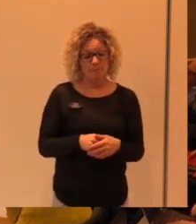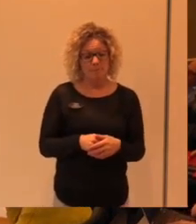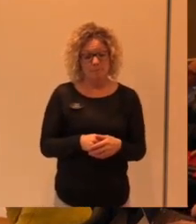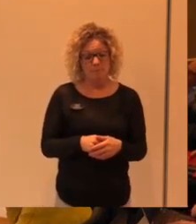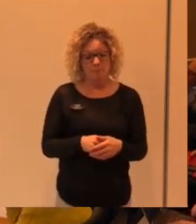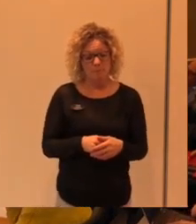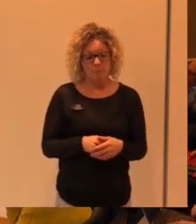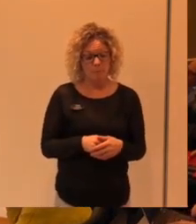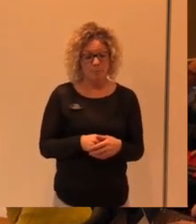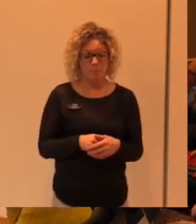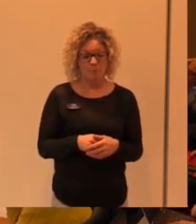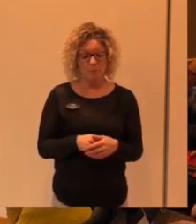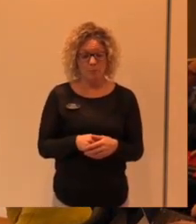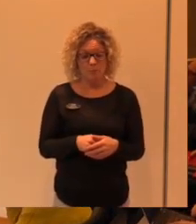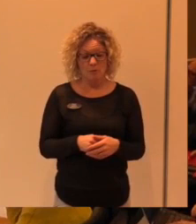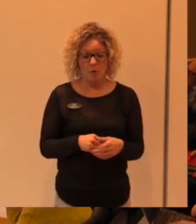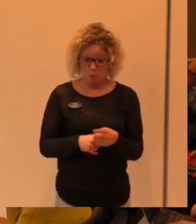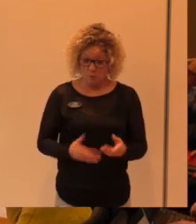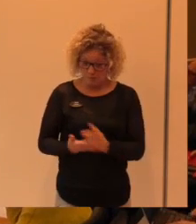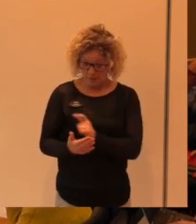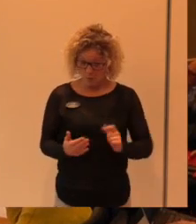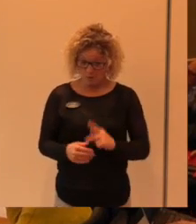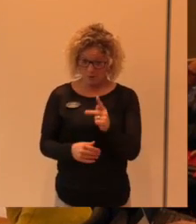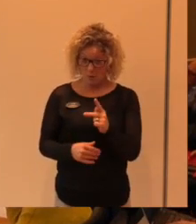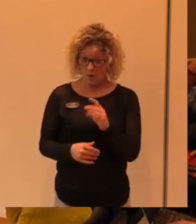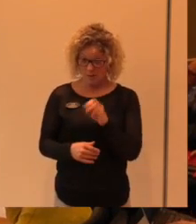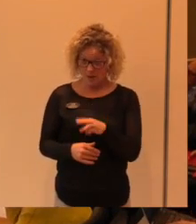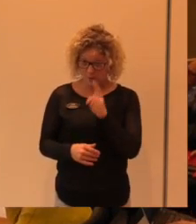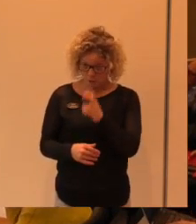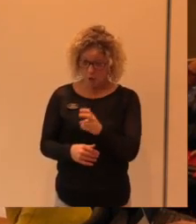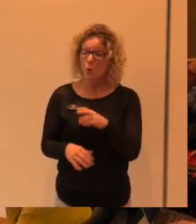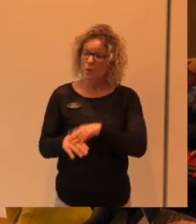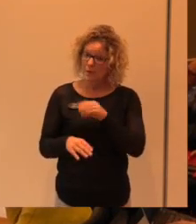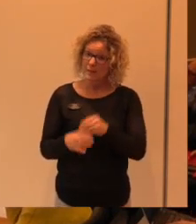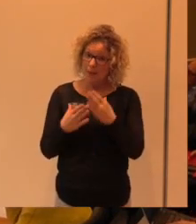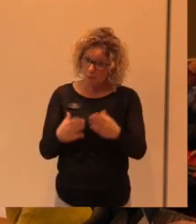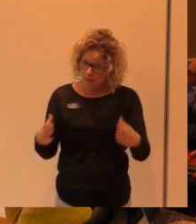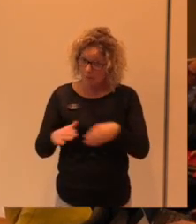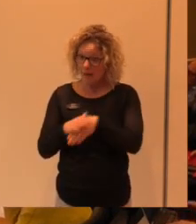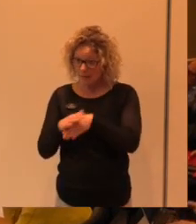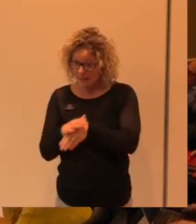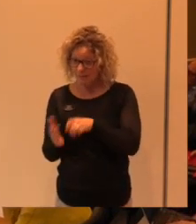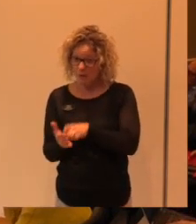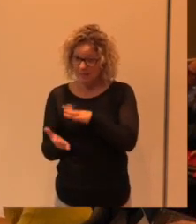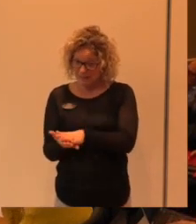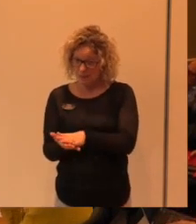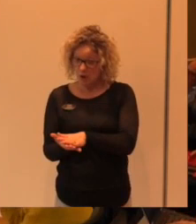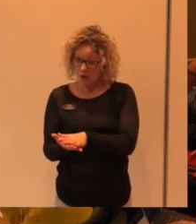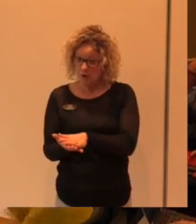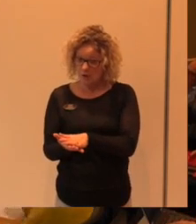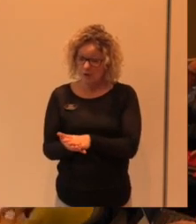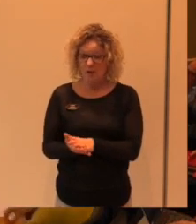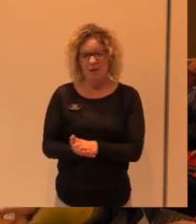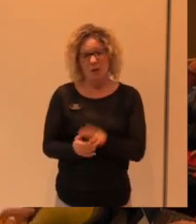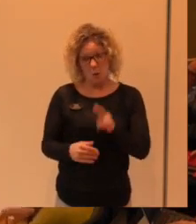de som bidrar till K-samsök eller till den informationen det är alltså svenska museer, arkiv och register då. Och